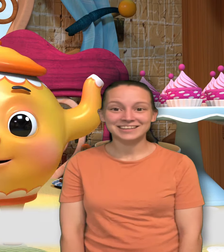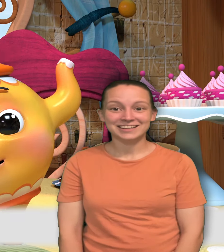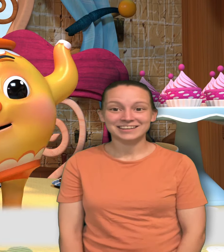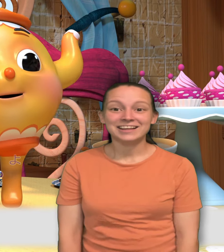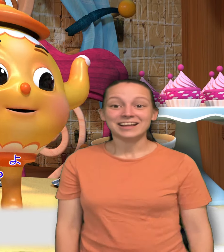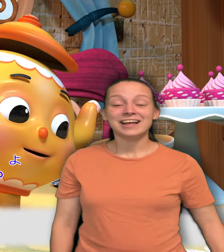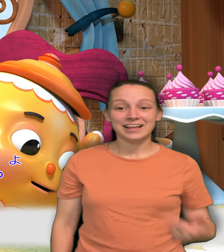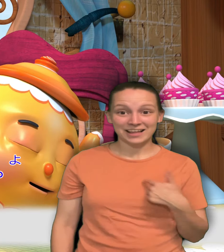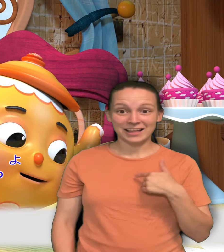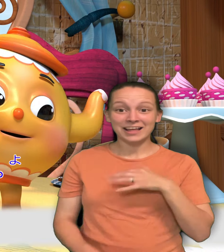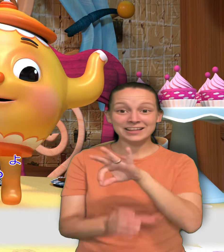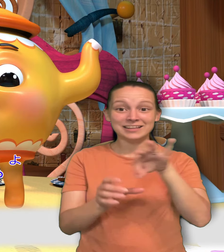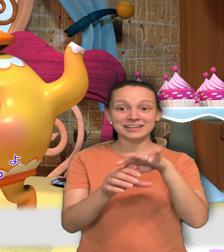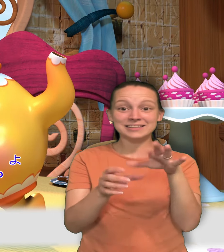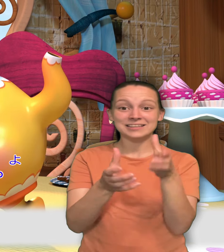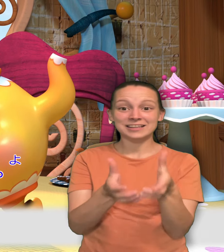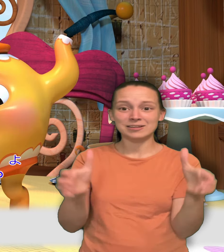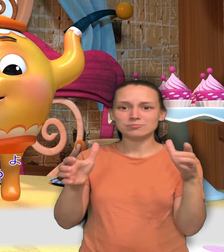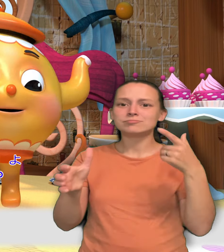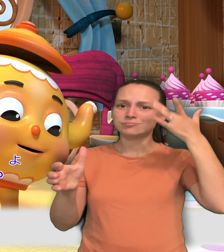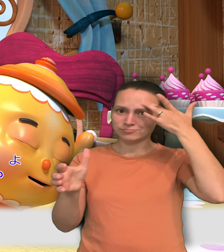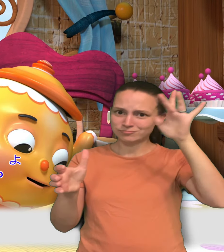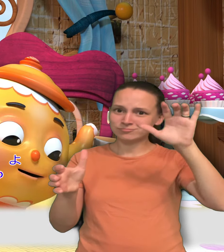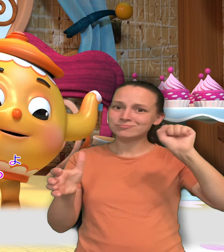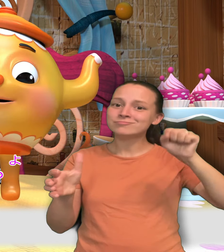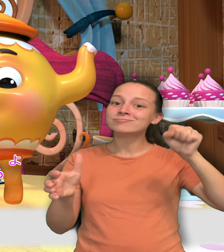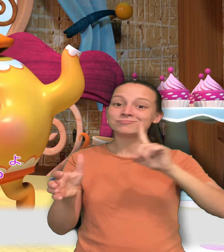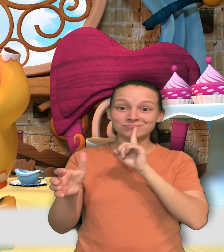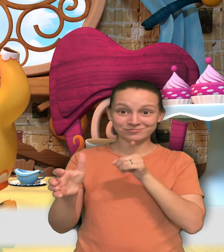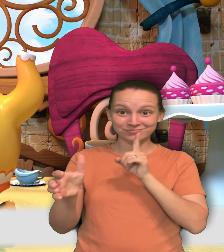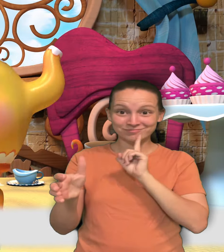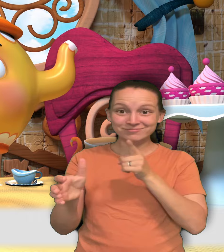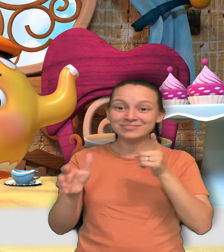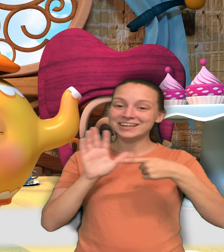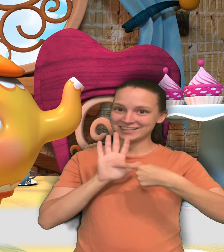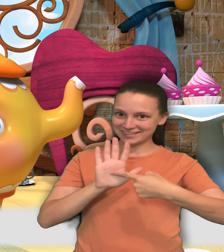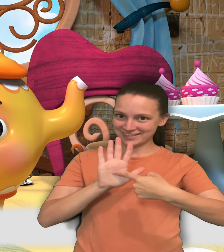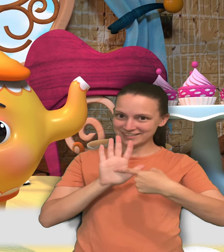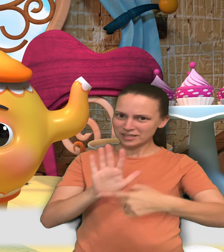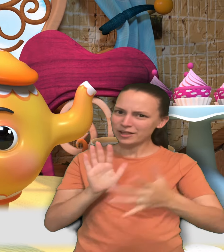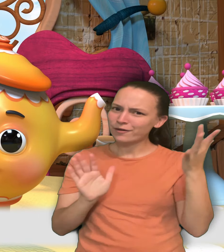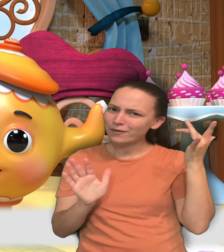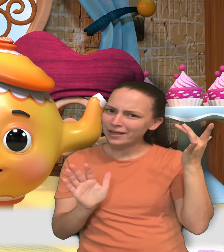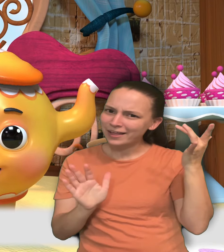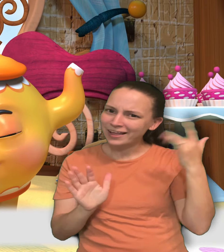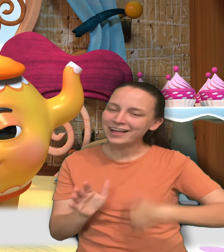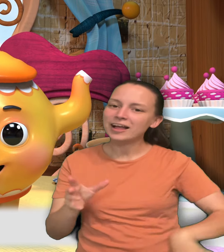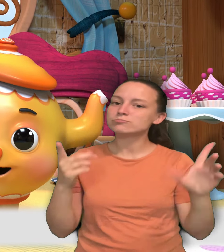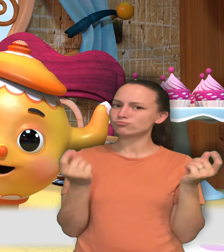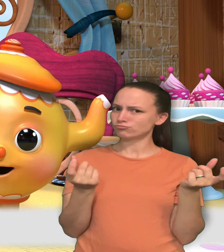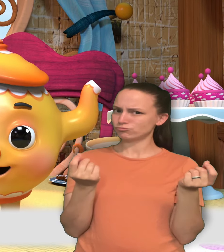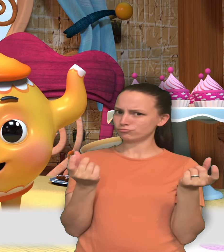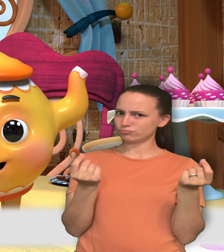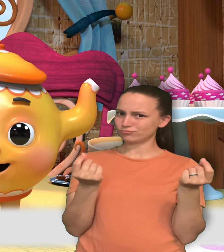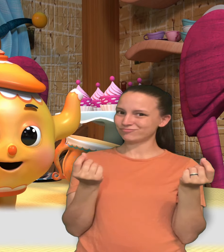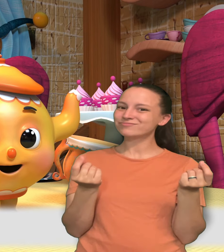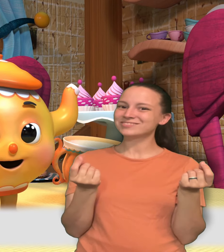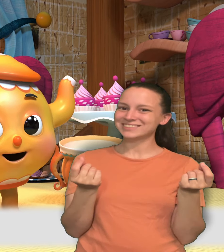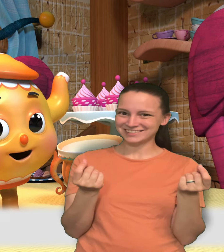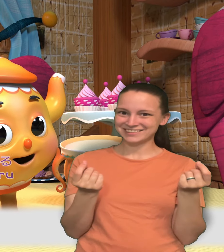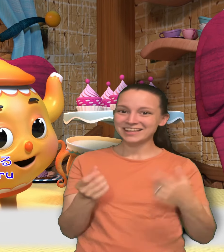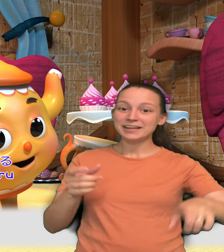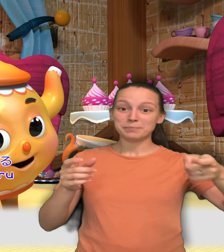ね僕はテポ賢いよいろんなことができるん